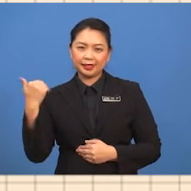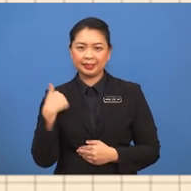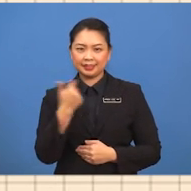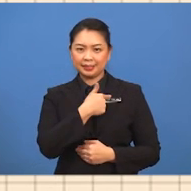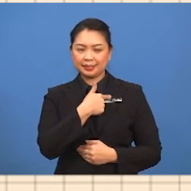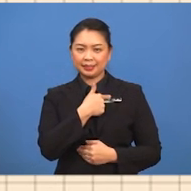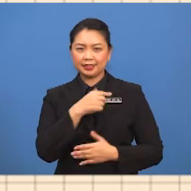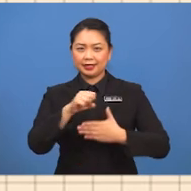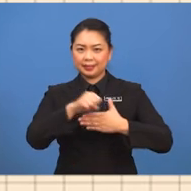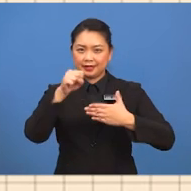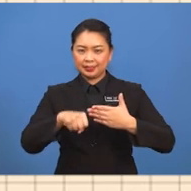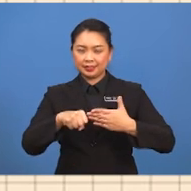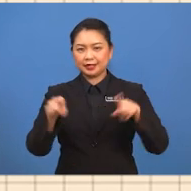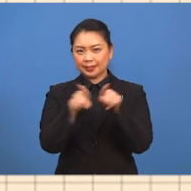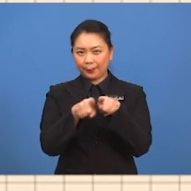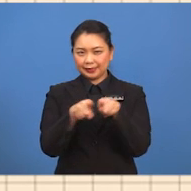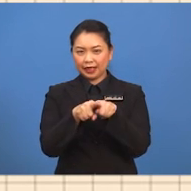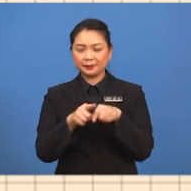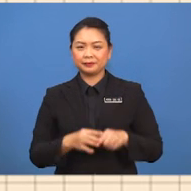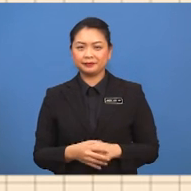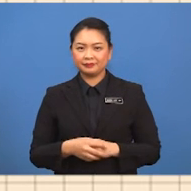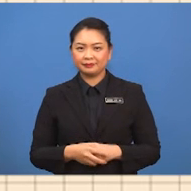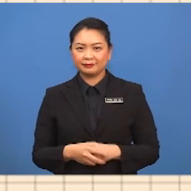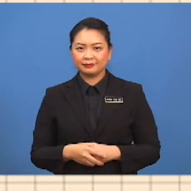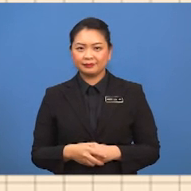Mari kita selesaikan bersama-sama.